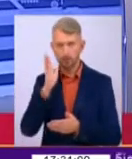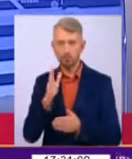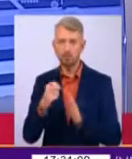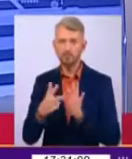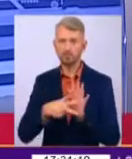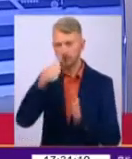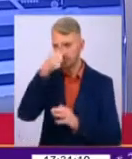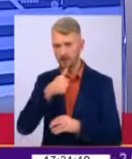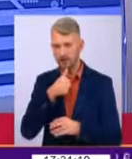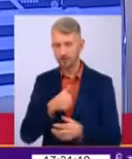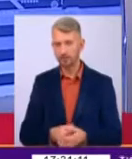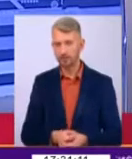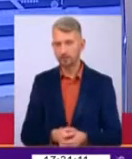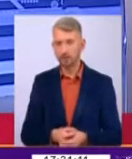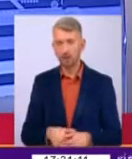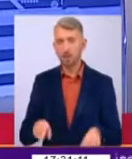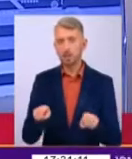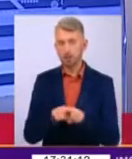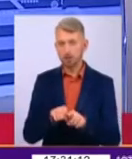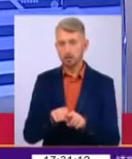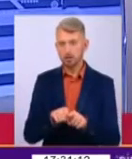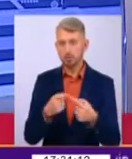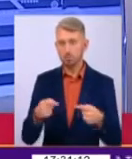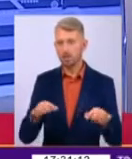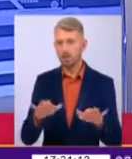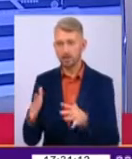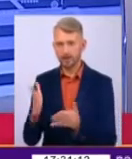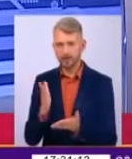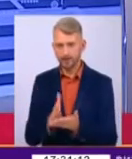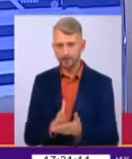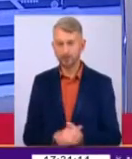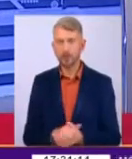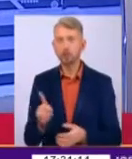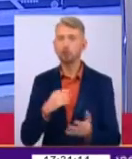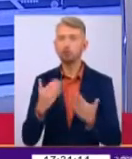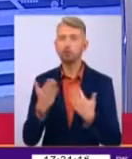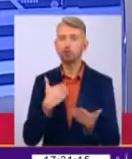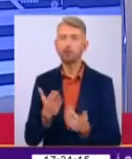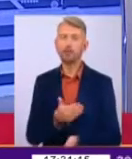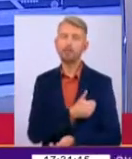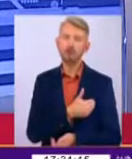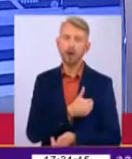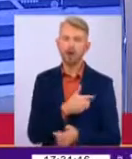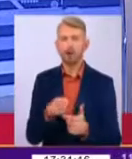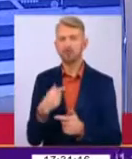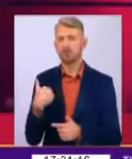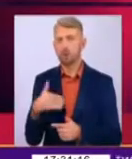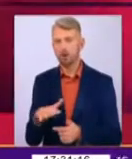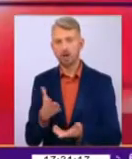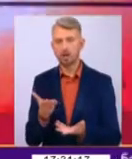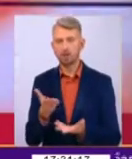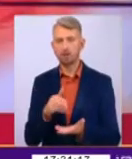18 місяців. Угу. Тобто, от такі моменти є. Що стосується бажання чи небажання